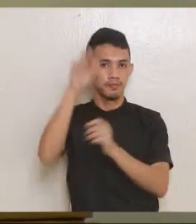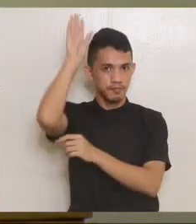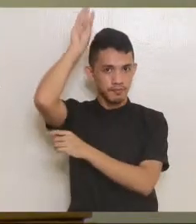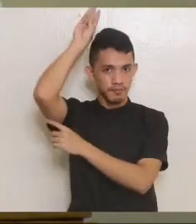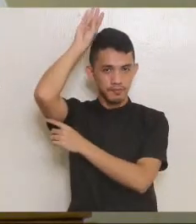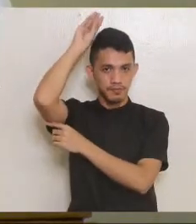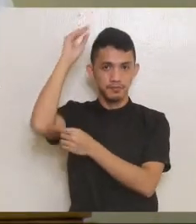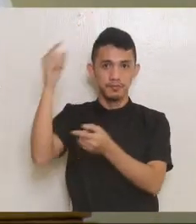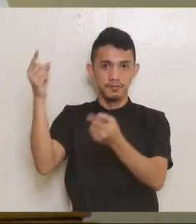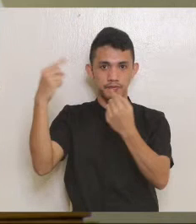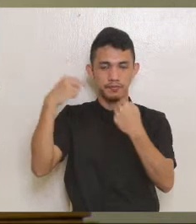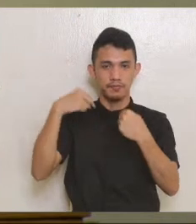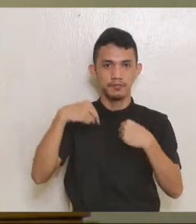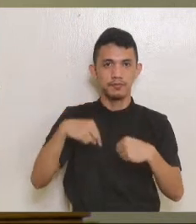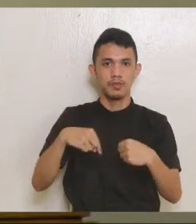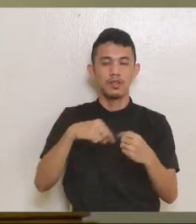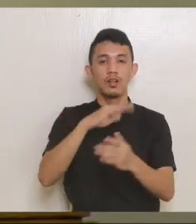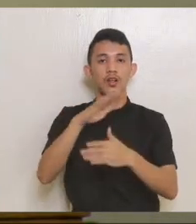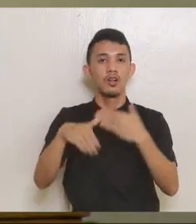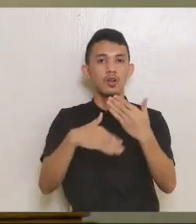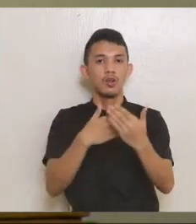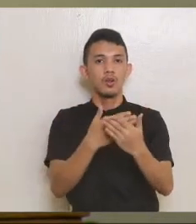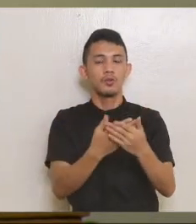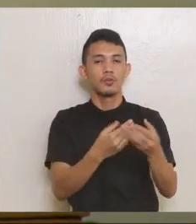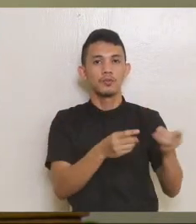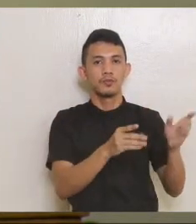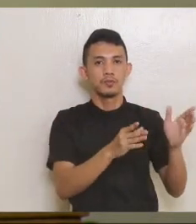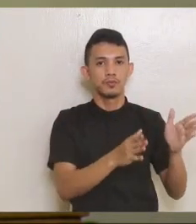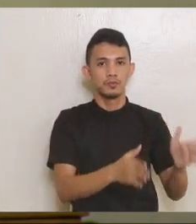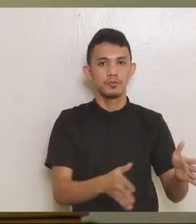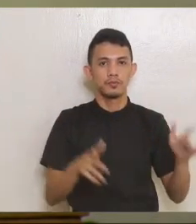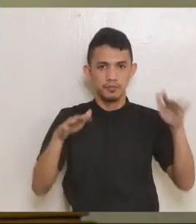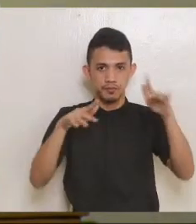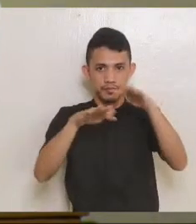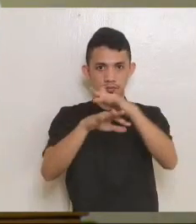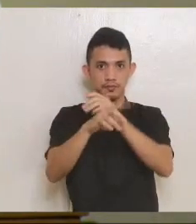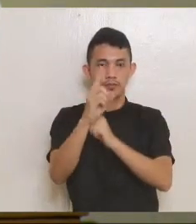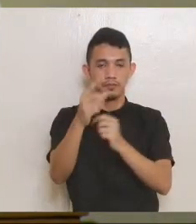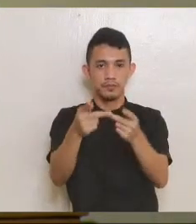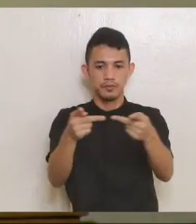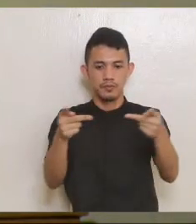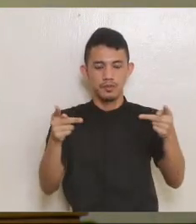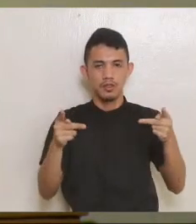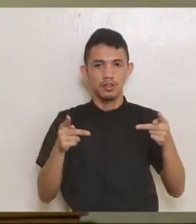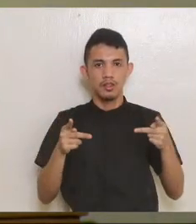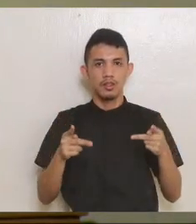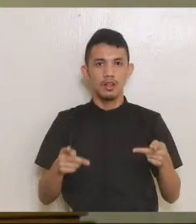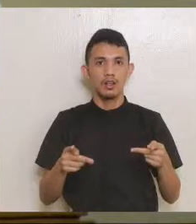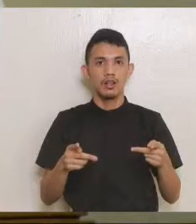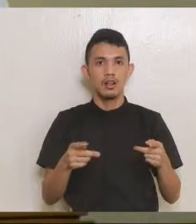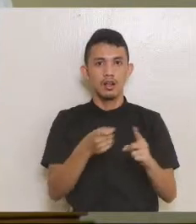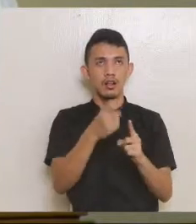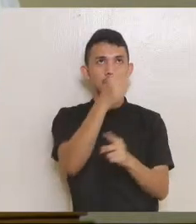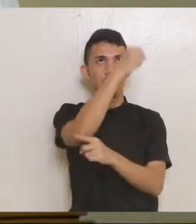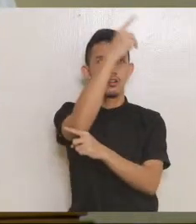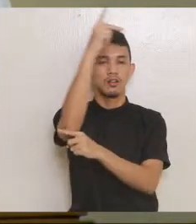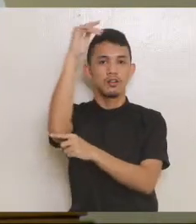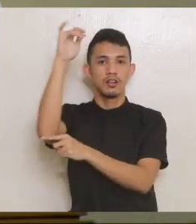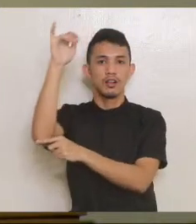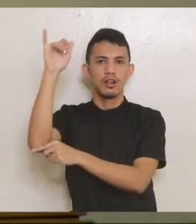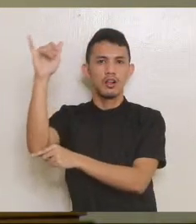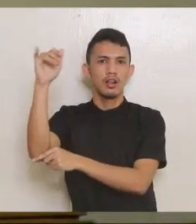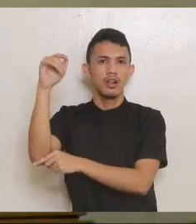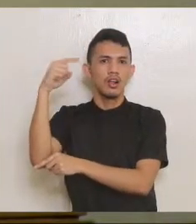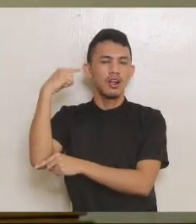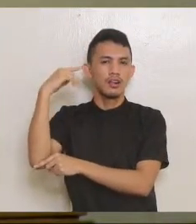ang tanang magtutuo nagtigom sa usa ka dapit. Ug sakalit may dahunog gikan sa langit, sama